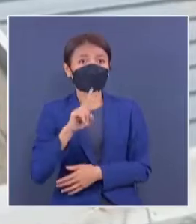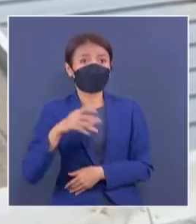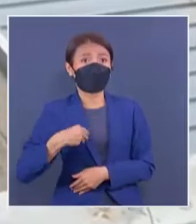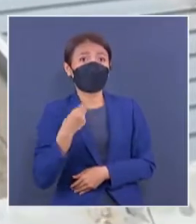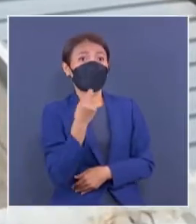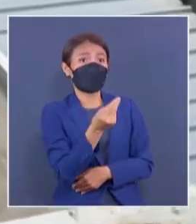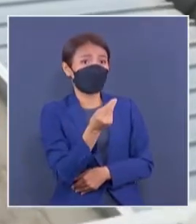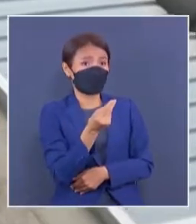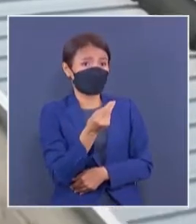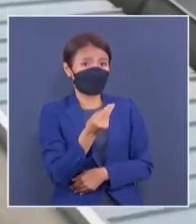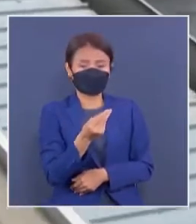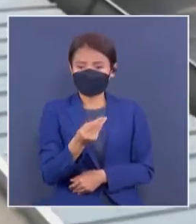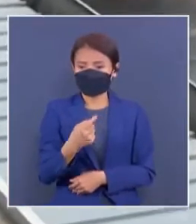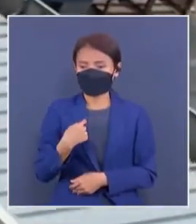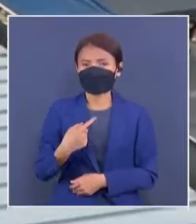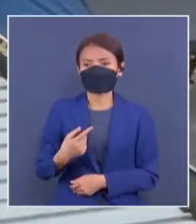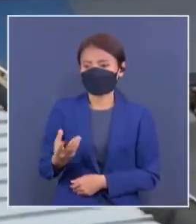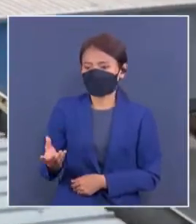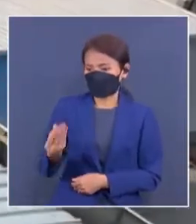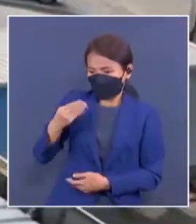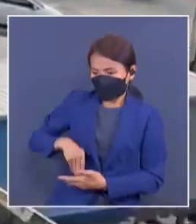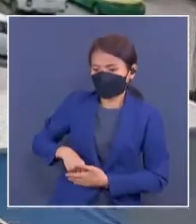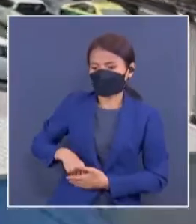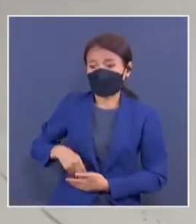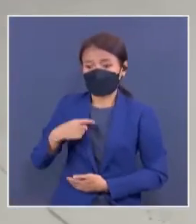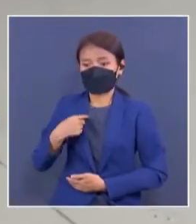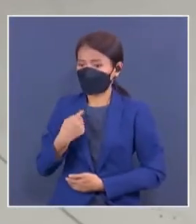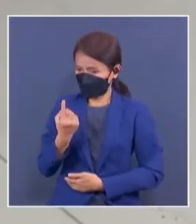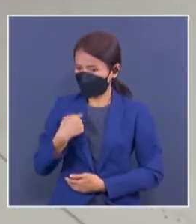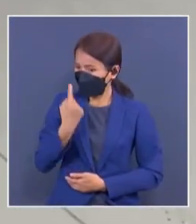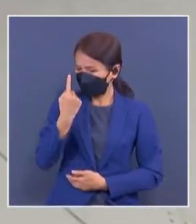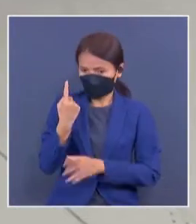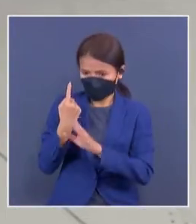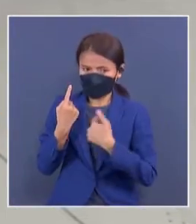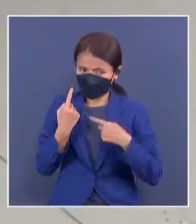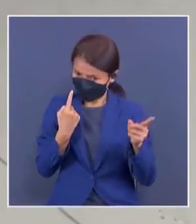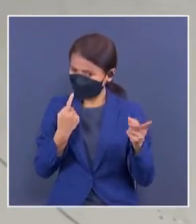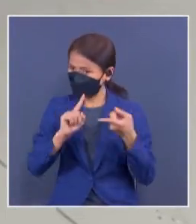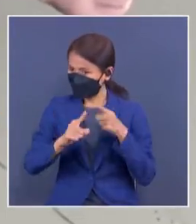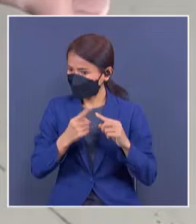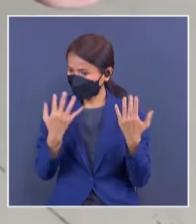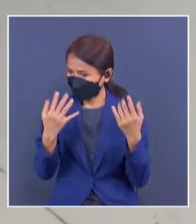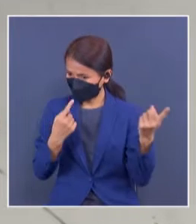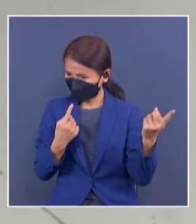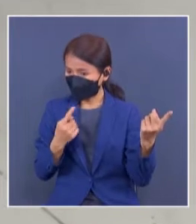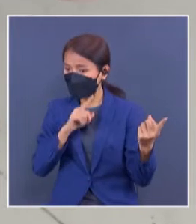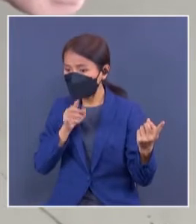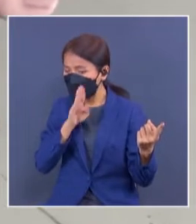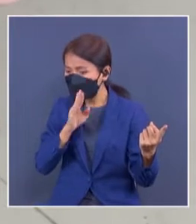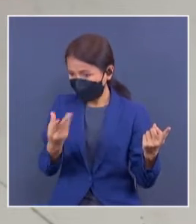มีอาวุธด้วยแล้วก็พูดลักษณะว่าไม่ได้มาคนเดียว ครับ ยังมีคนอื่นอีกอยู่ข้างล่างถ้าไม่ยอมเดี๋ยวจะตามม